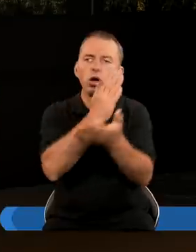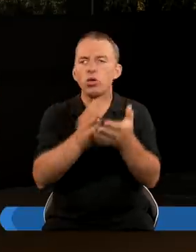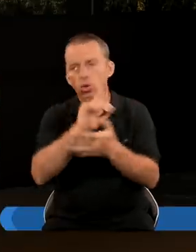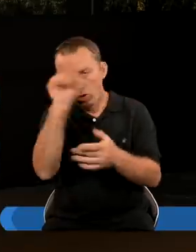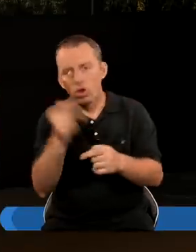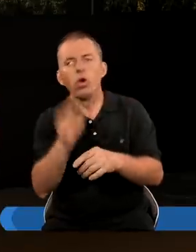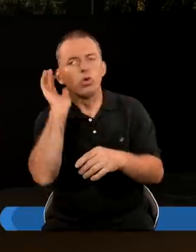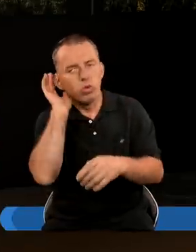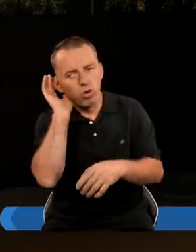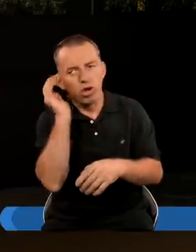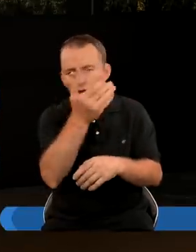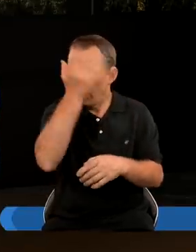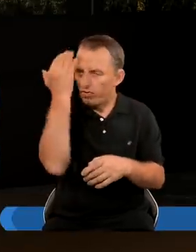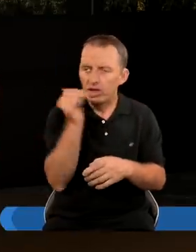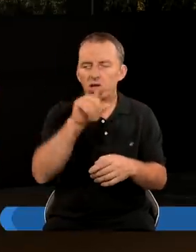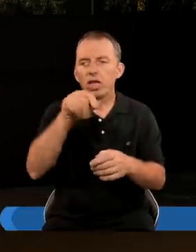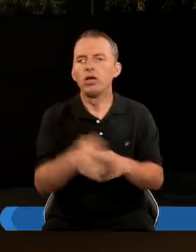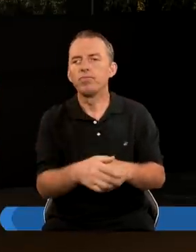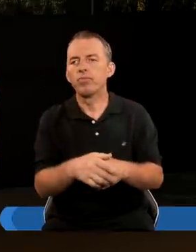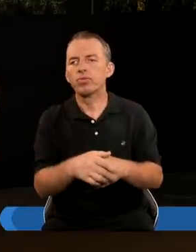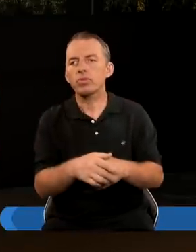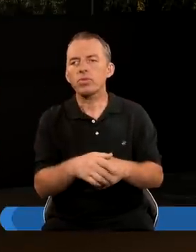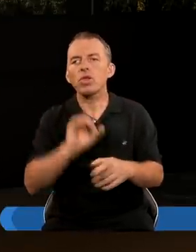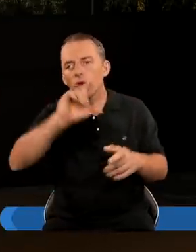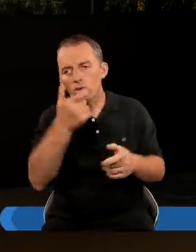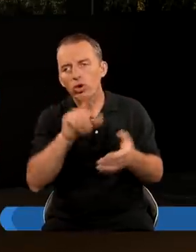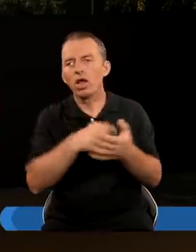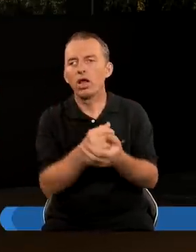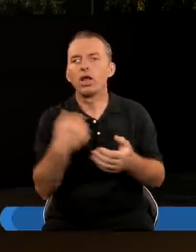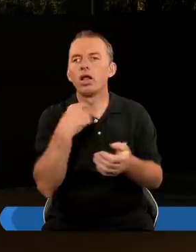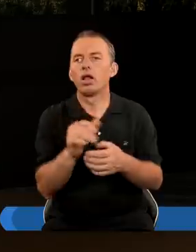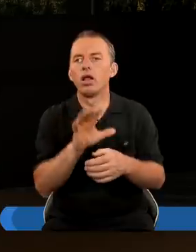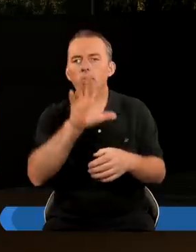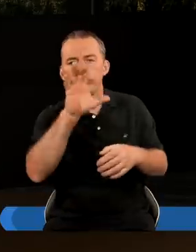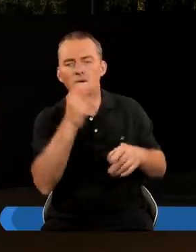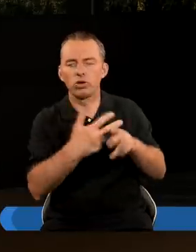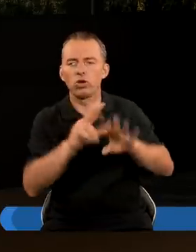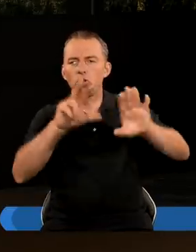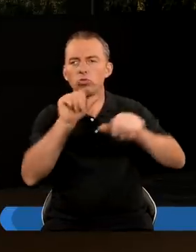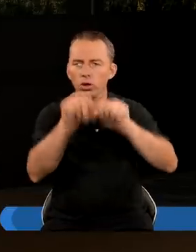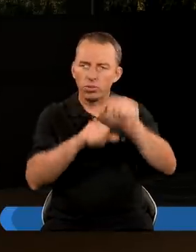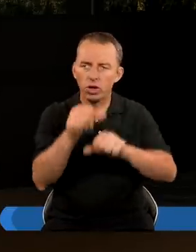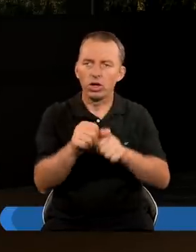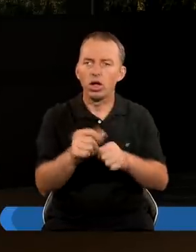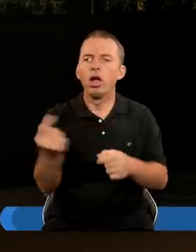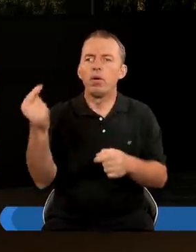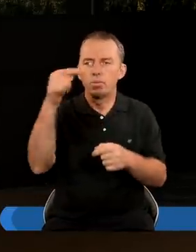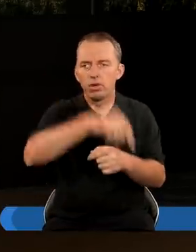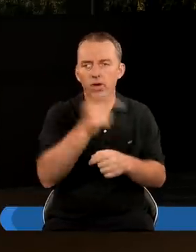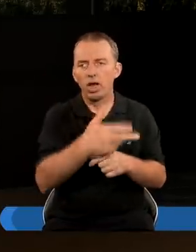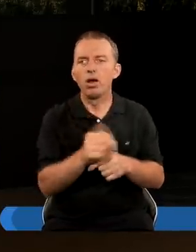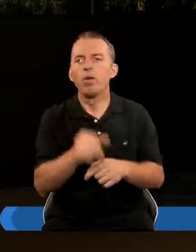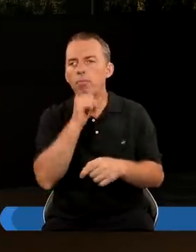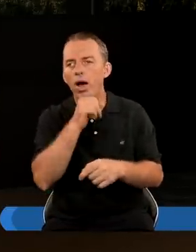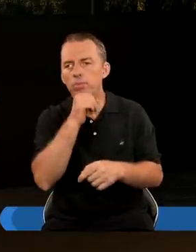niektórzy Ludzie Słuchacze Nie wiedzą o tym Cyrus II Zwany Wielkim W 538 roku Przybył